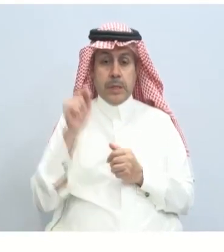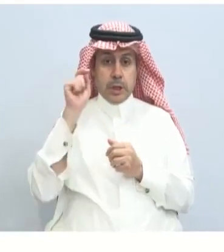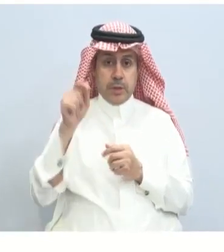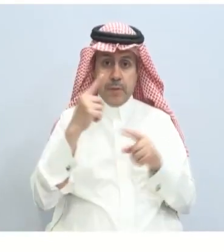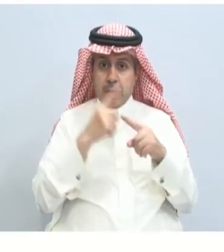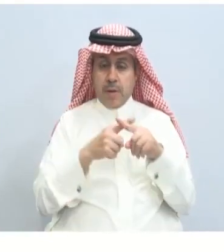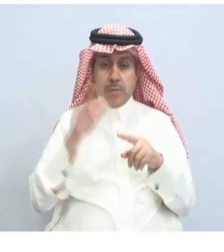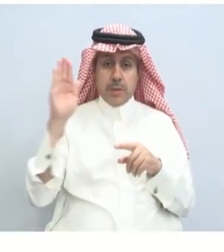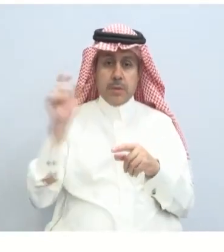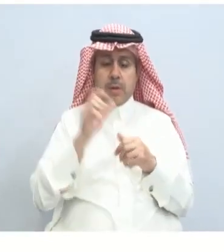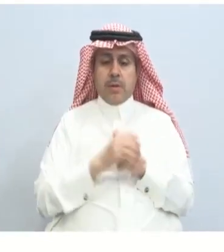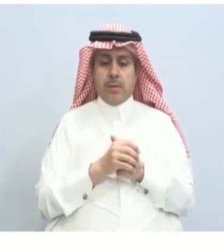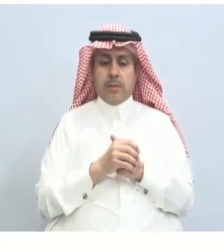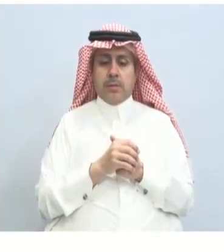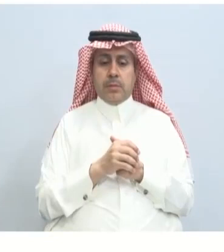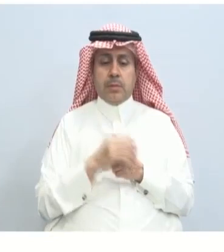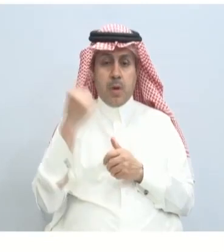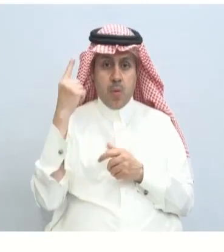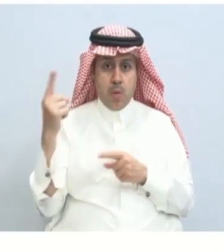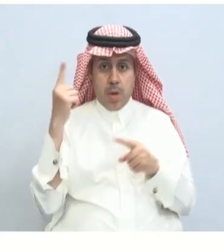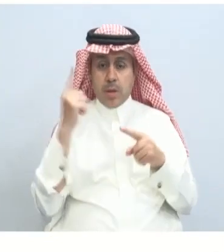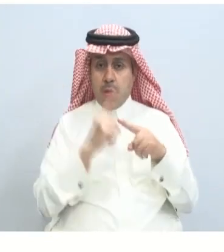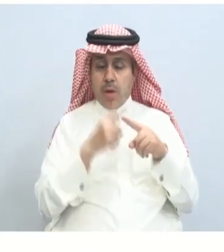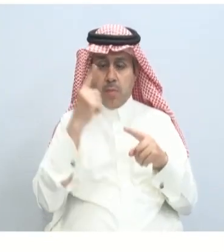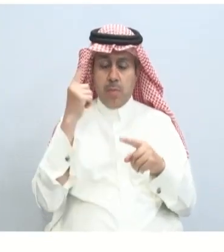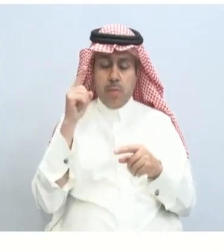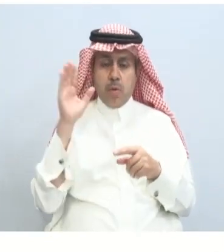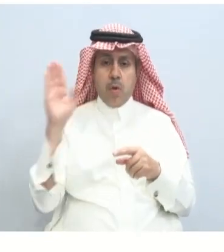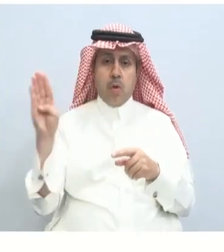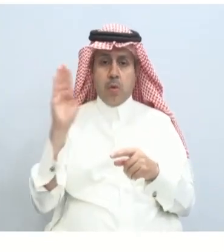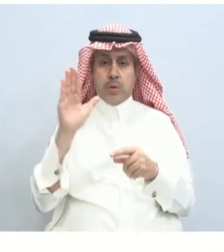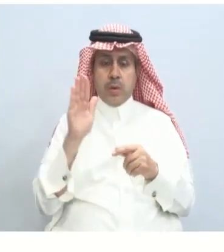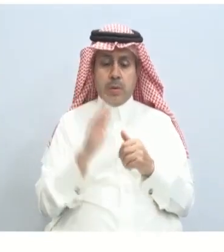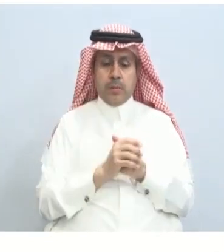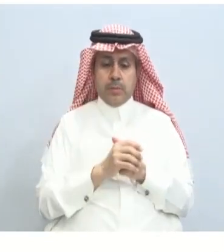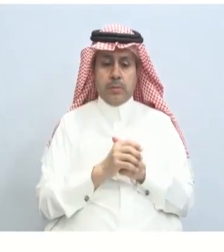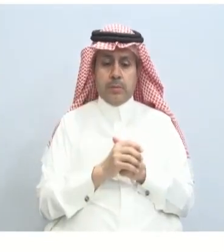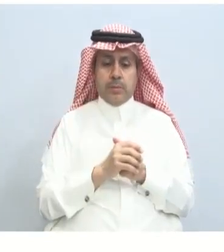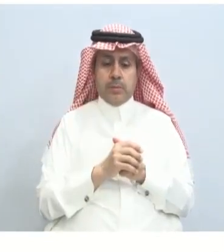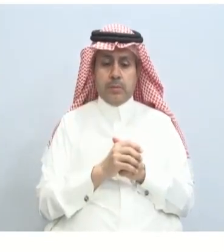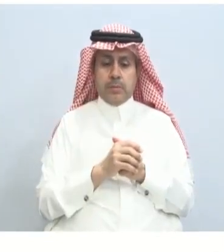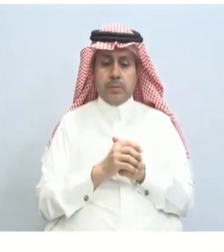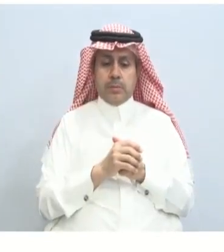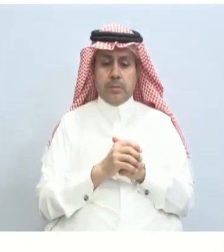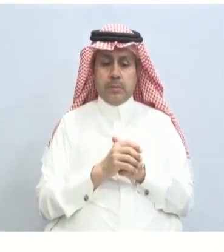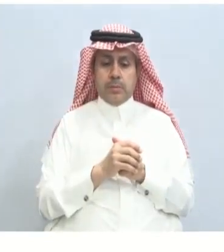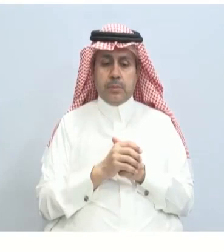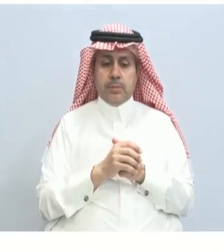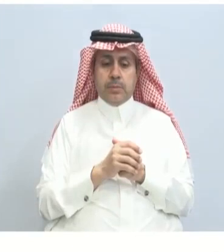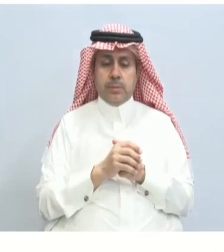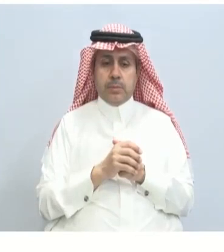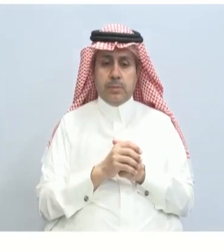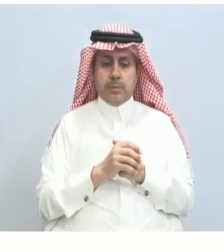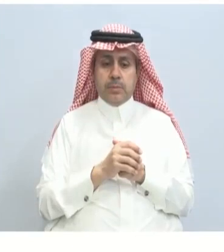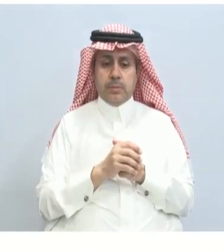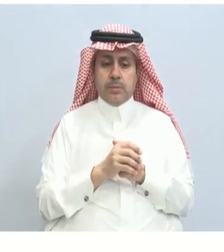الساين بيعطيني ص0 1 ضرب الكوساين يعطيني كم يعطيني كوساين ثيتا كوساين ليتا